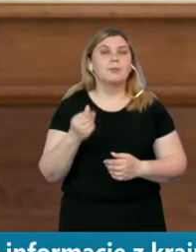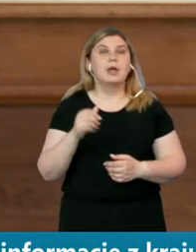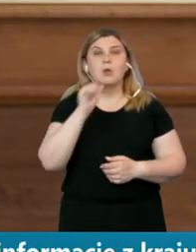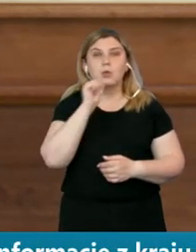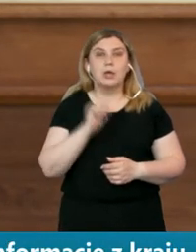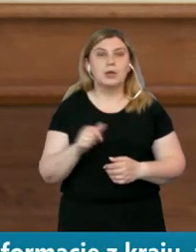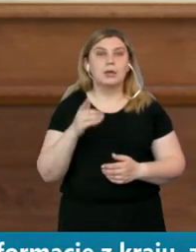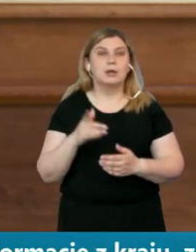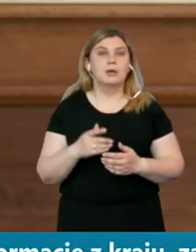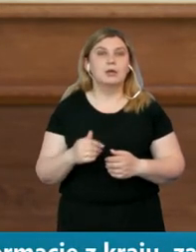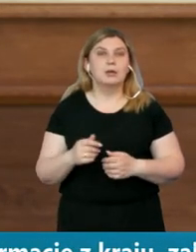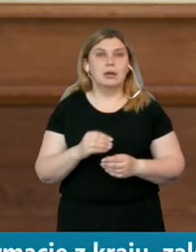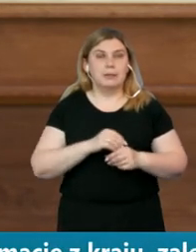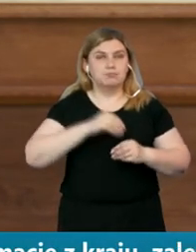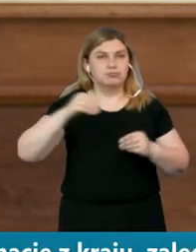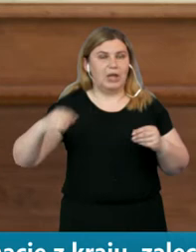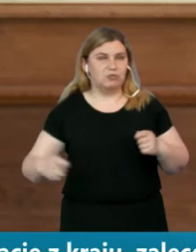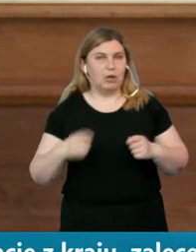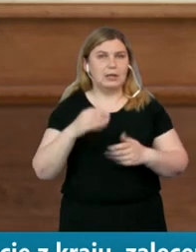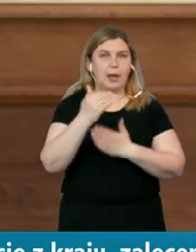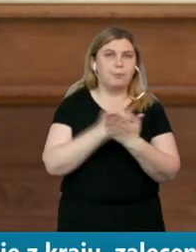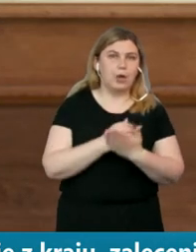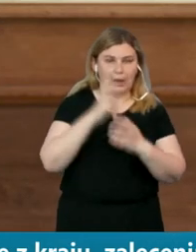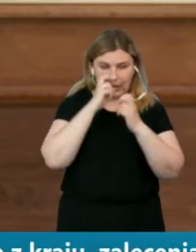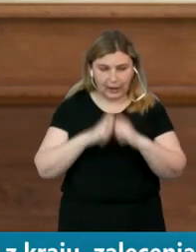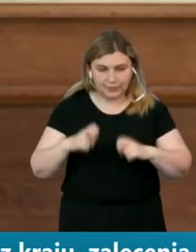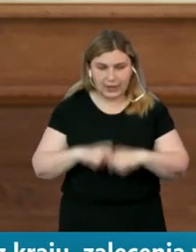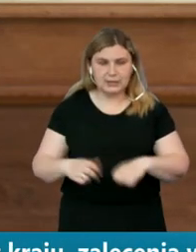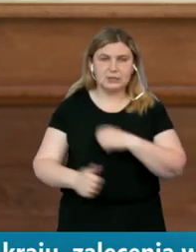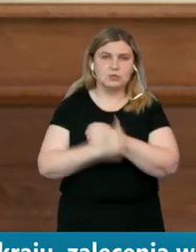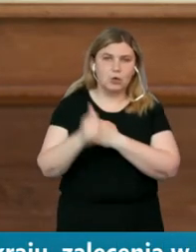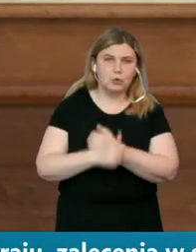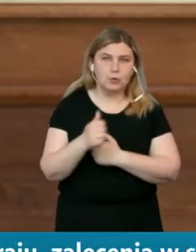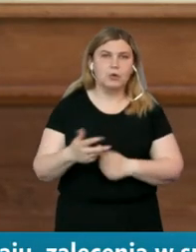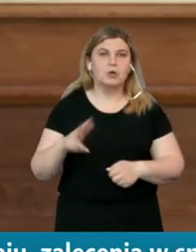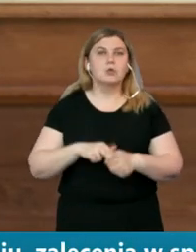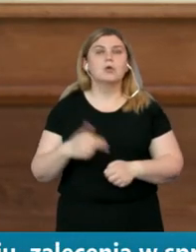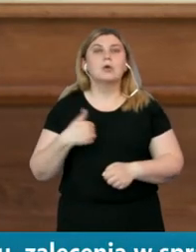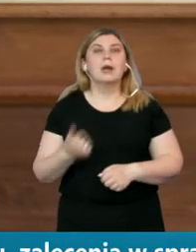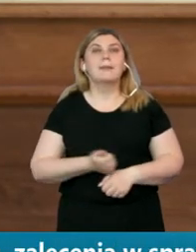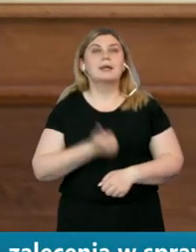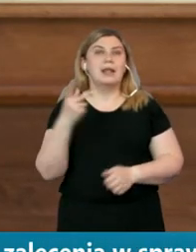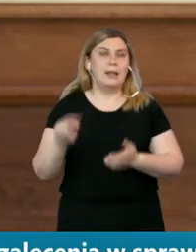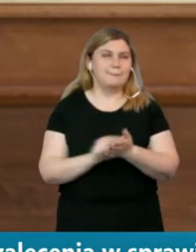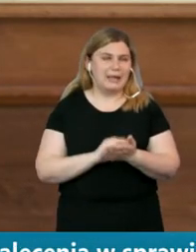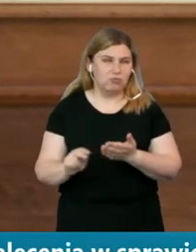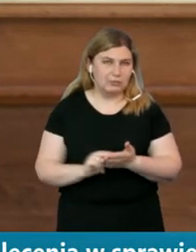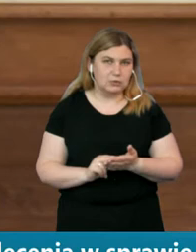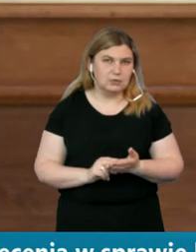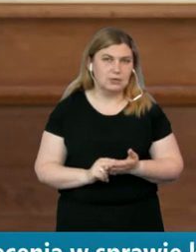skutek właśnie przeciągania tych programów, na skutek analizy dokumentacji, które trwały po parę do parunastu miesięcy,